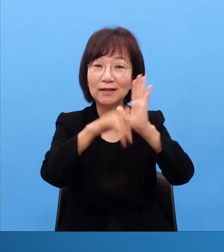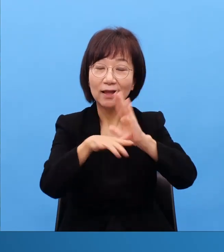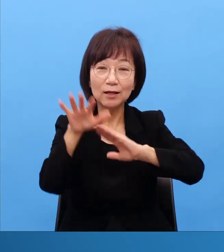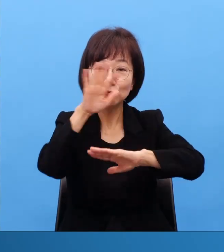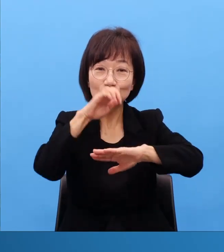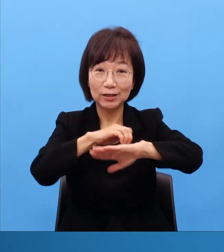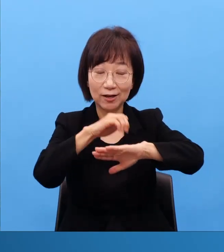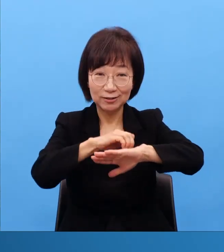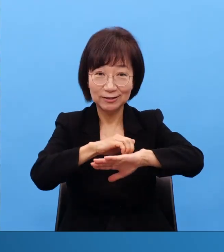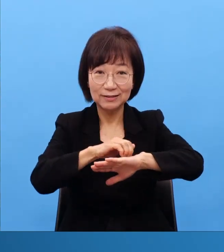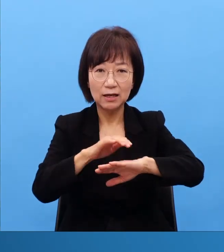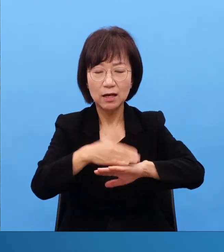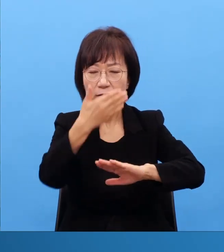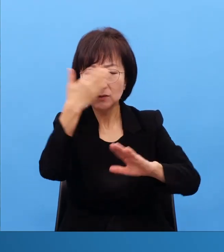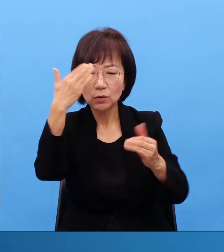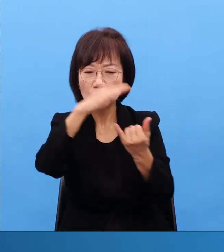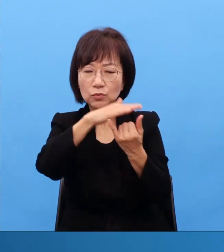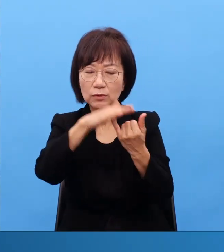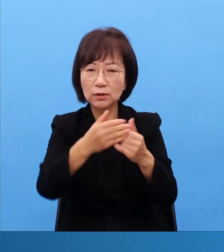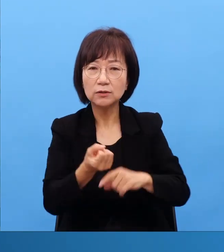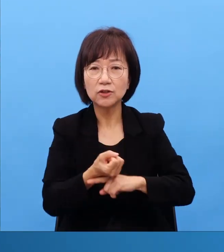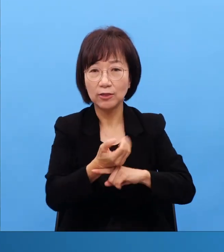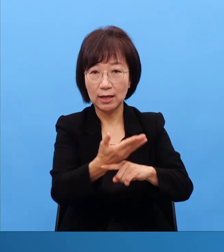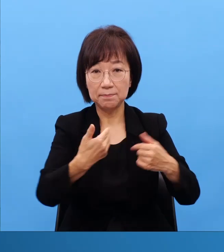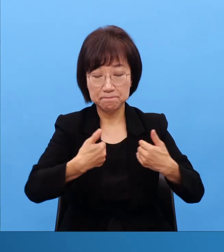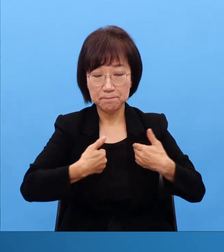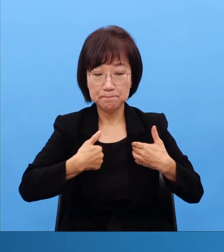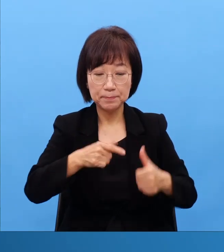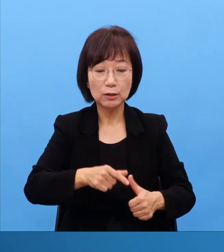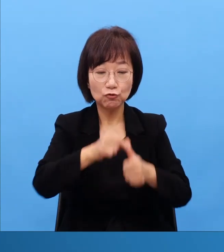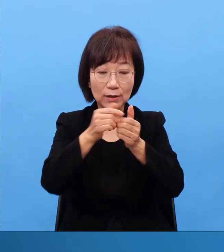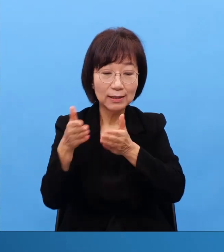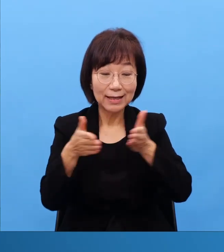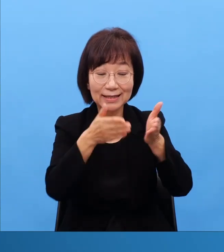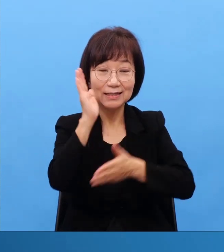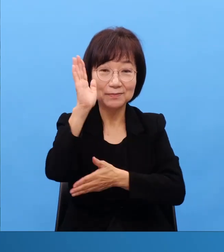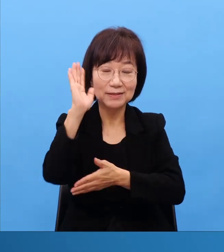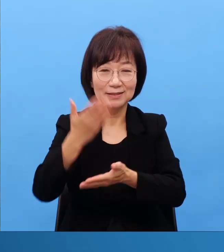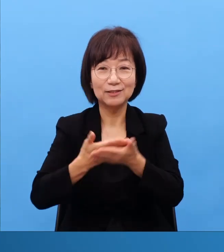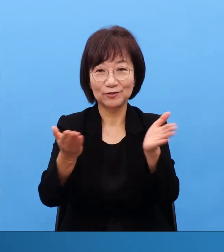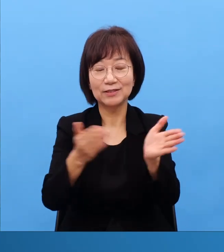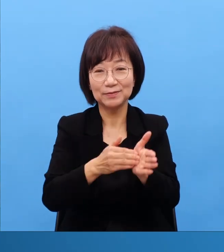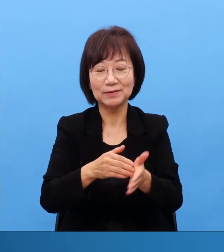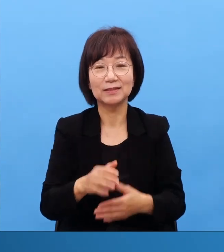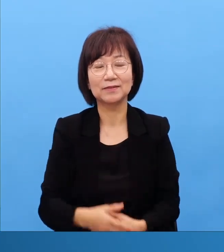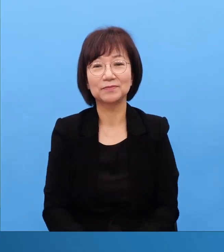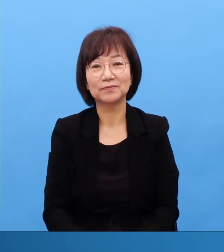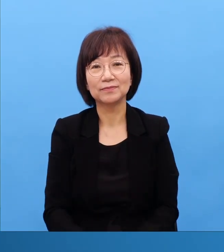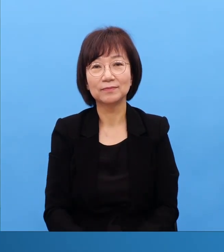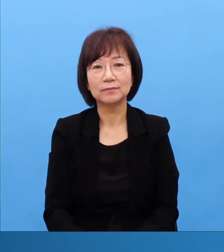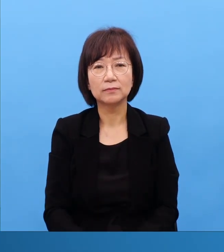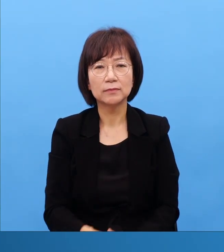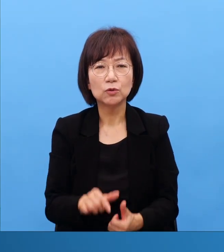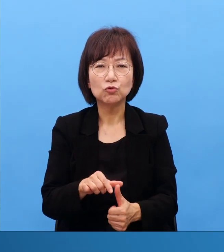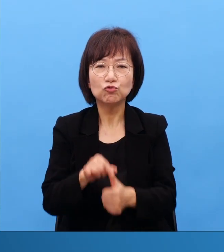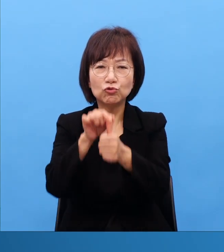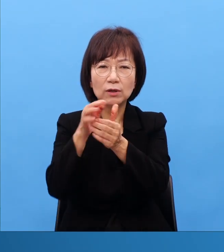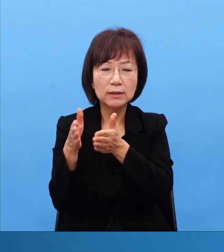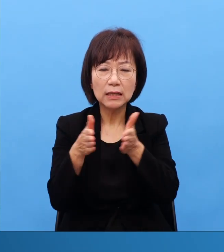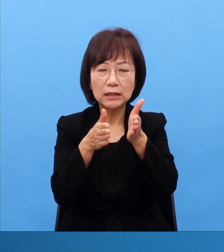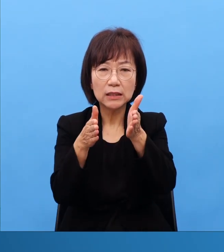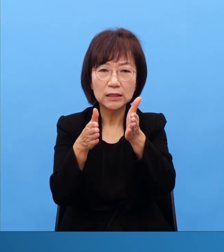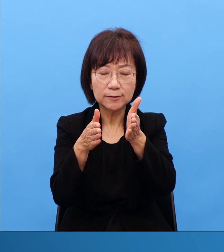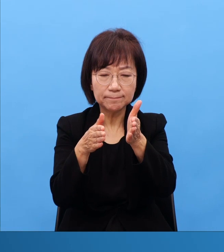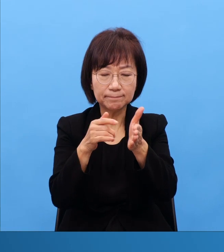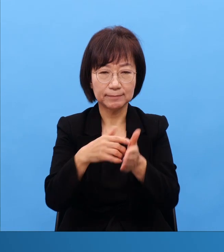훈련에선 청소년들에게 전달해야 될 구원의 길 메시지가 선포됐습니다. 구원의 길을 청소년들에게